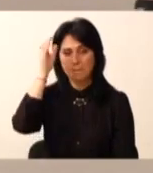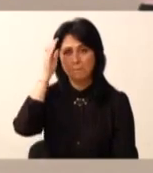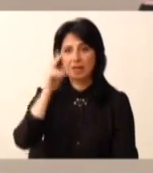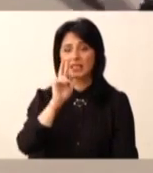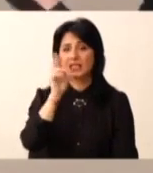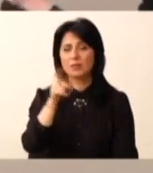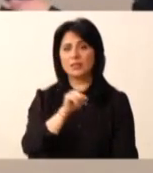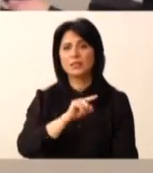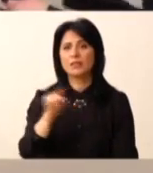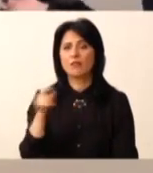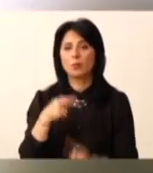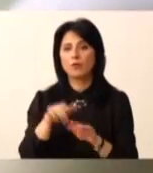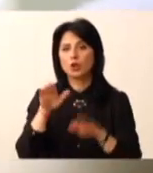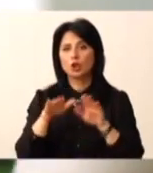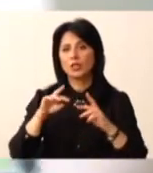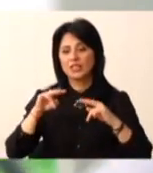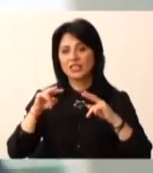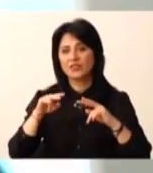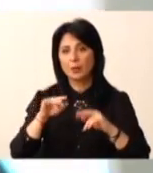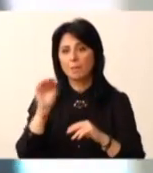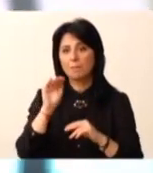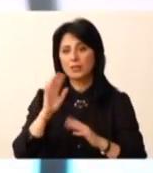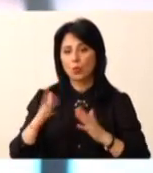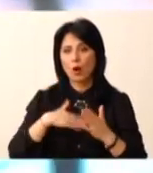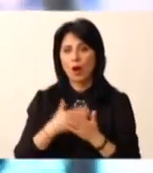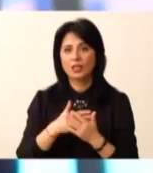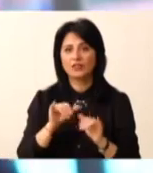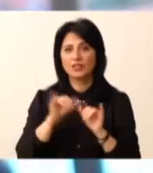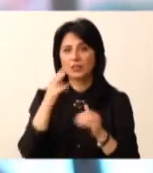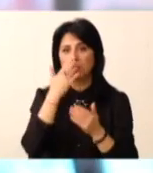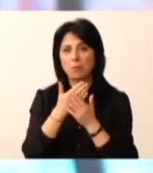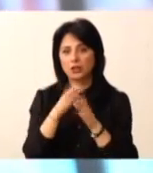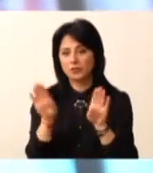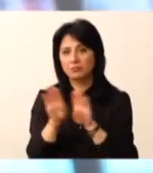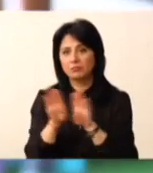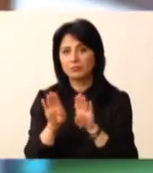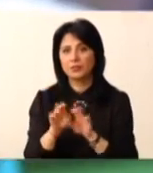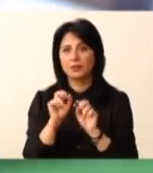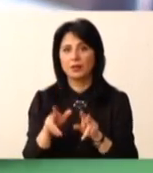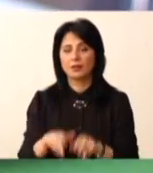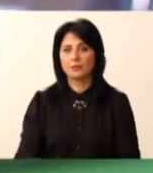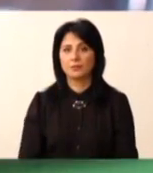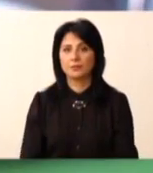Მეცნიერები სამი წლის განმავლობაში მათი წონის ცვლილებას და ფიზიკური აქტივობის ზრდის მაჩვენებელს აკვირდებოდნენ.